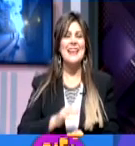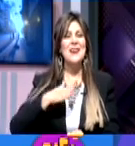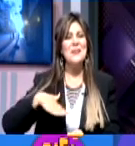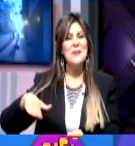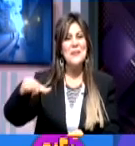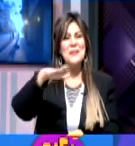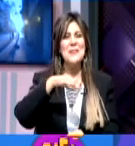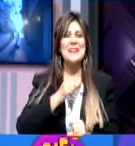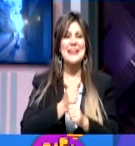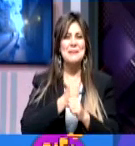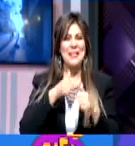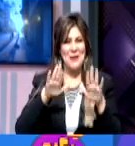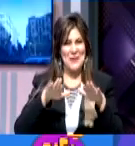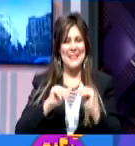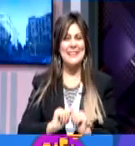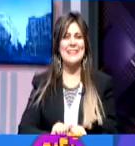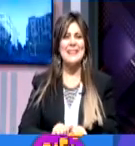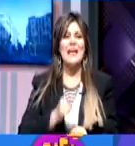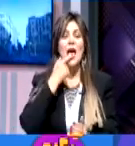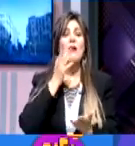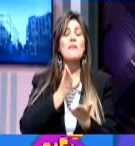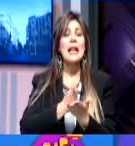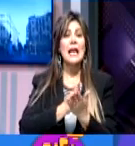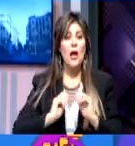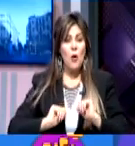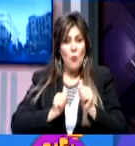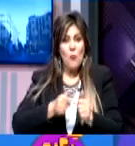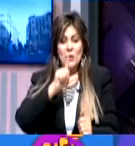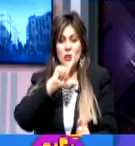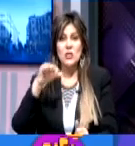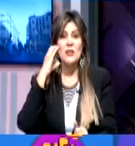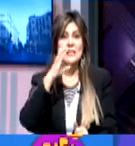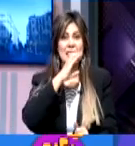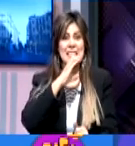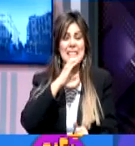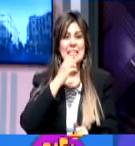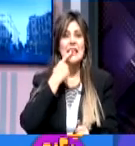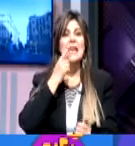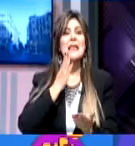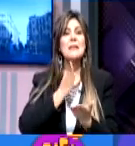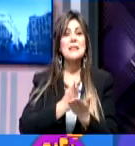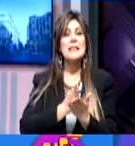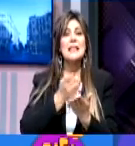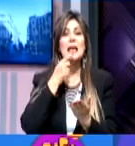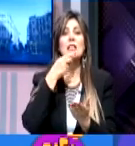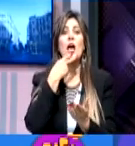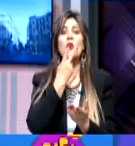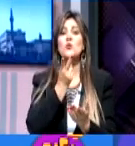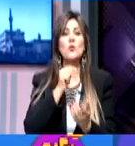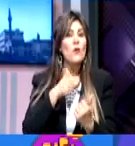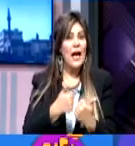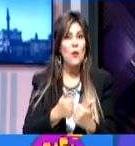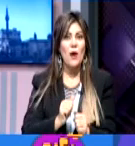يخليك. في الحقيقة دكتور، مبادرة الرئيس تستحق مننا أن نلقي عليها الضوء. هي مبادرة دمج ذوي